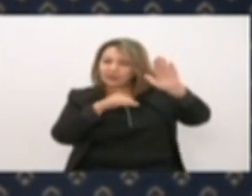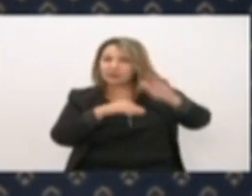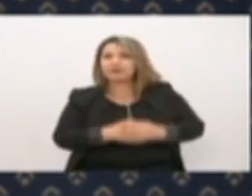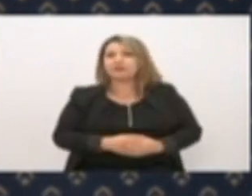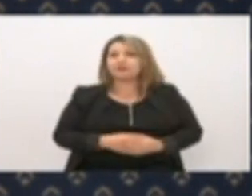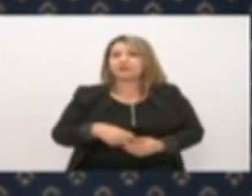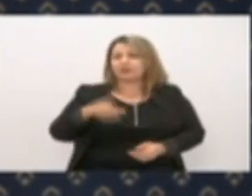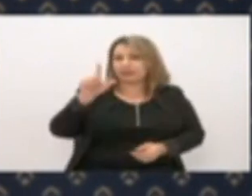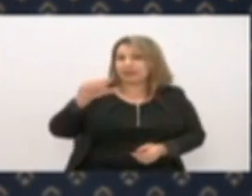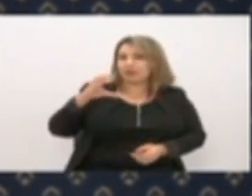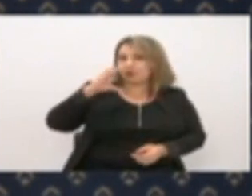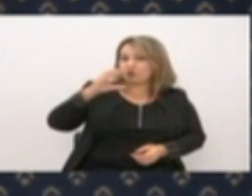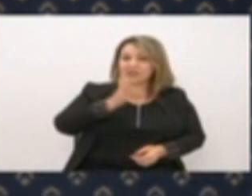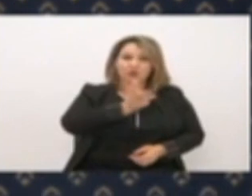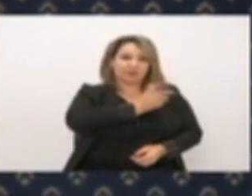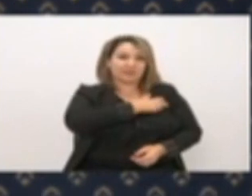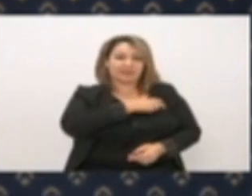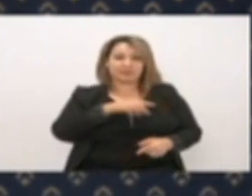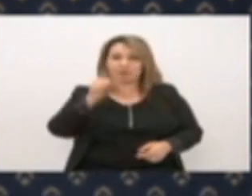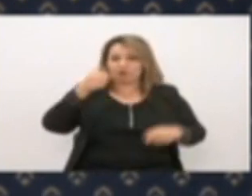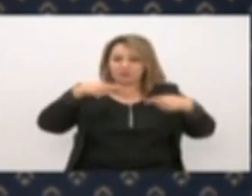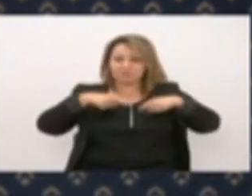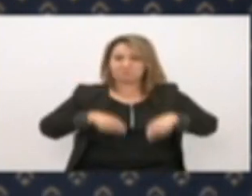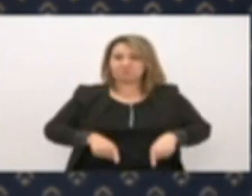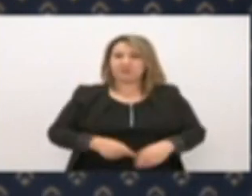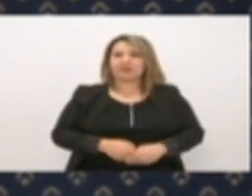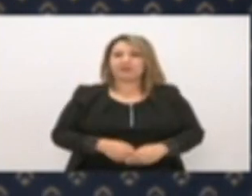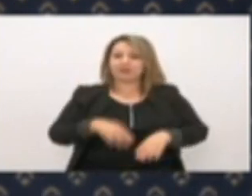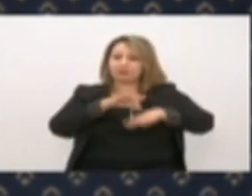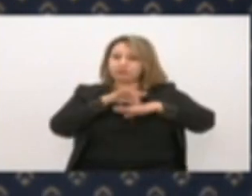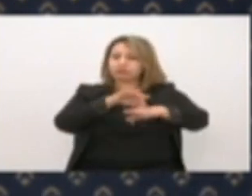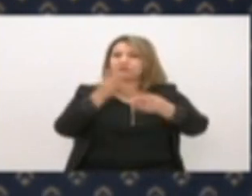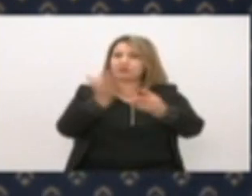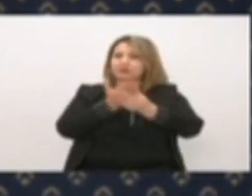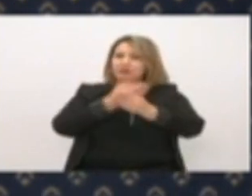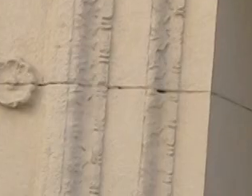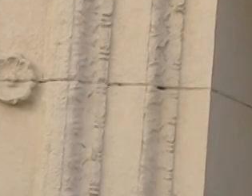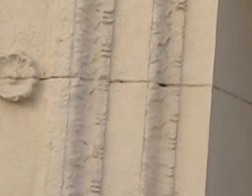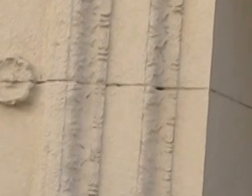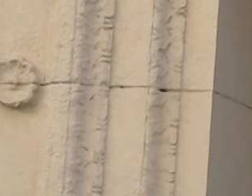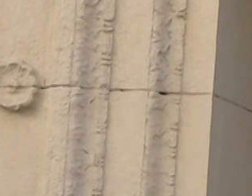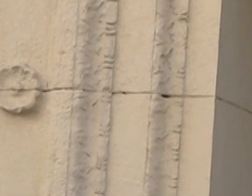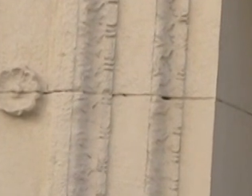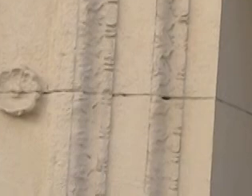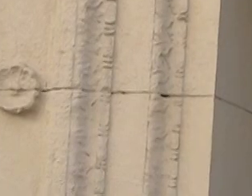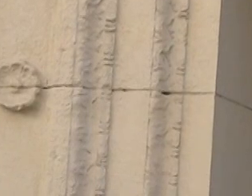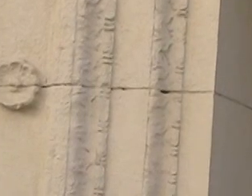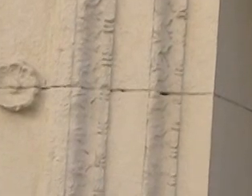لجنه خبراء على مستوى الوزاره الاولى مكلفه بتسيير ملف استرداد هذه الاموال